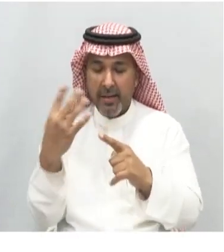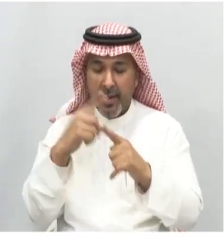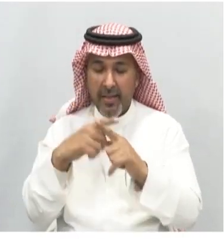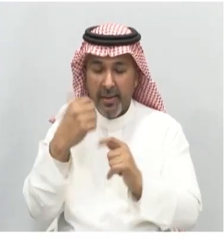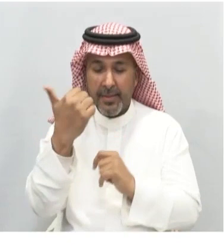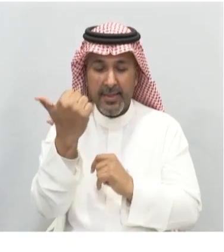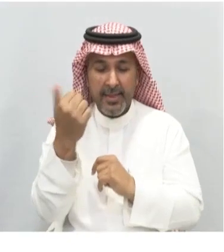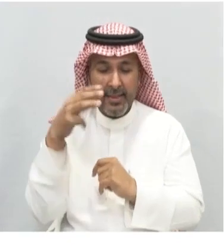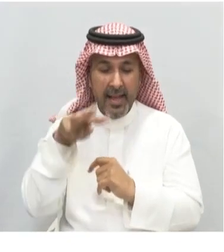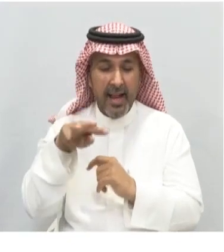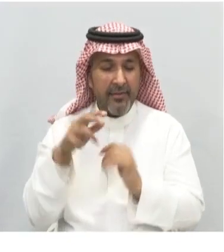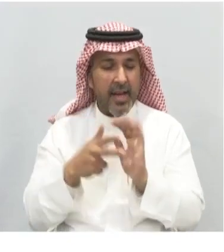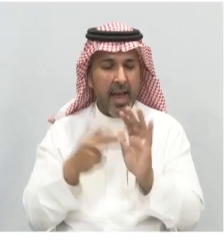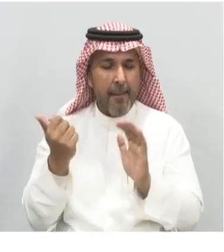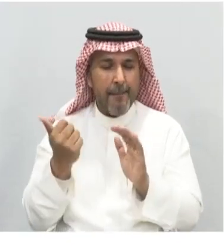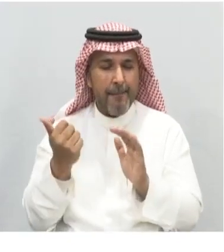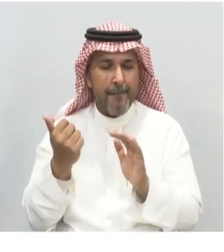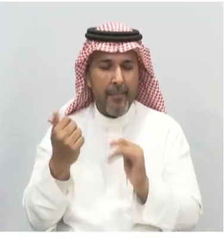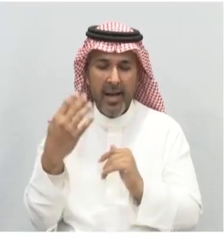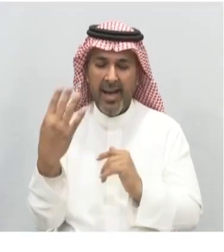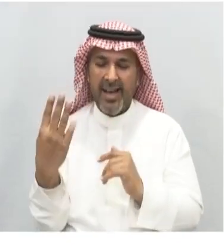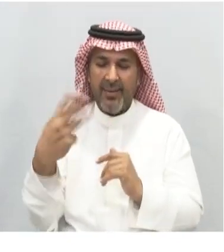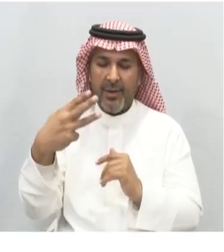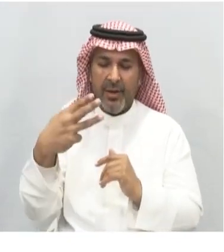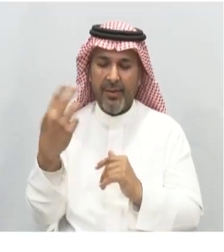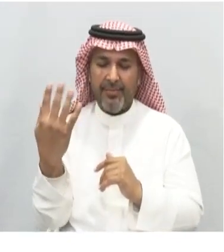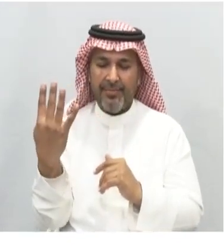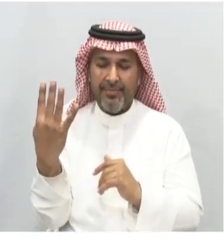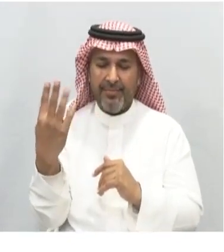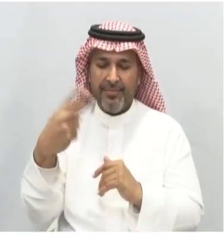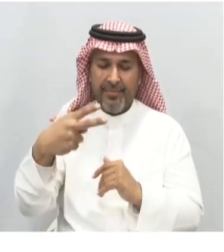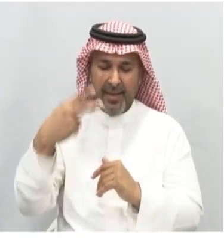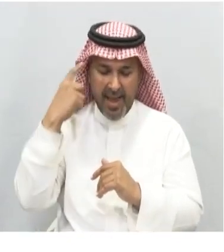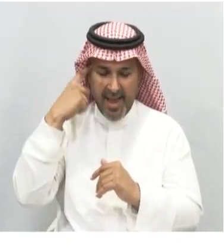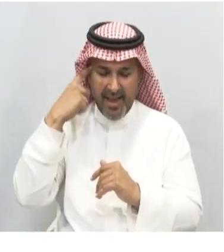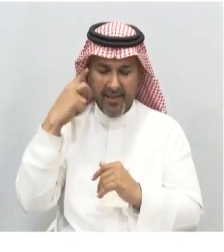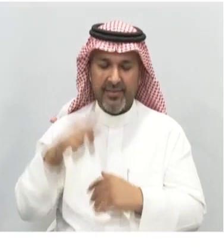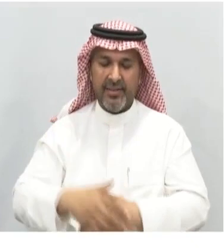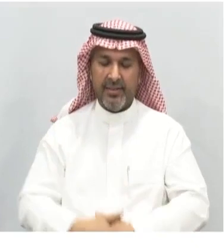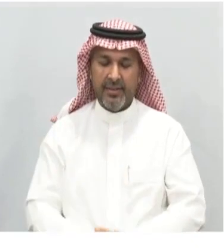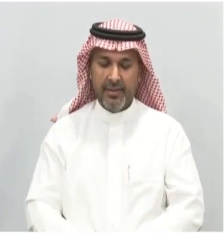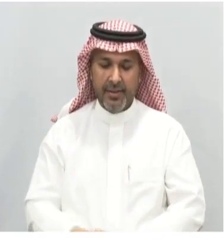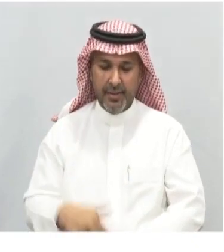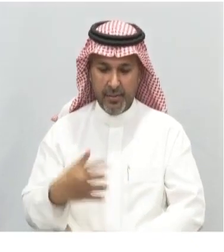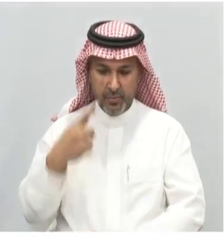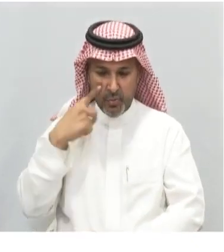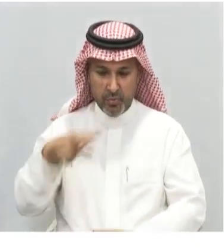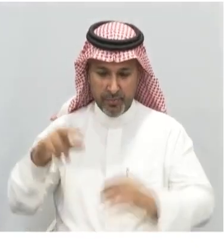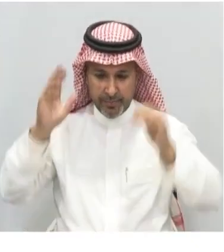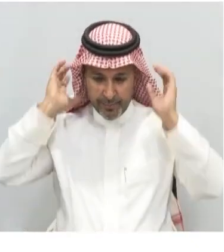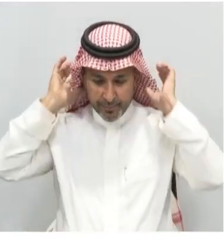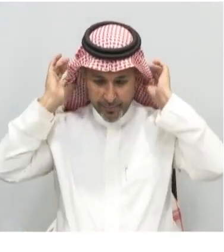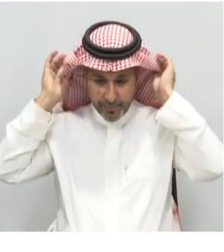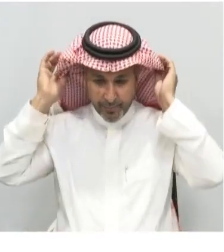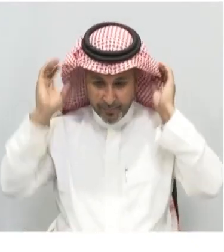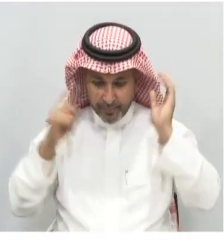6000 تسا 24000 بهذا الشكل استعرضنا المثال الثاني الان وصلنا